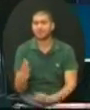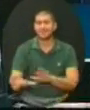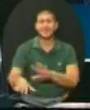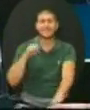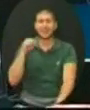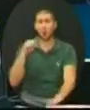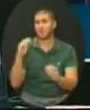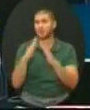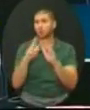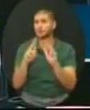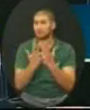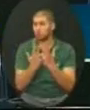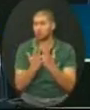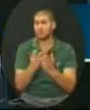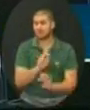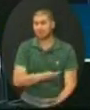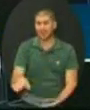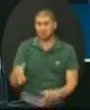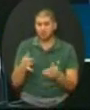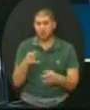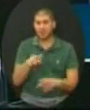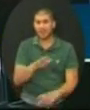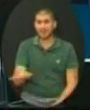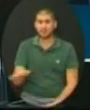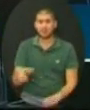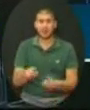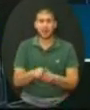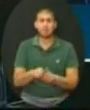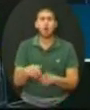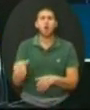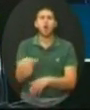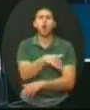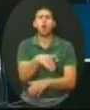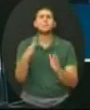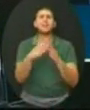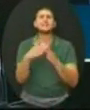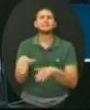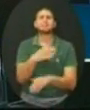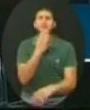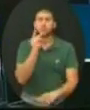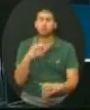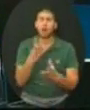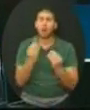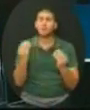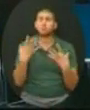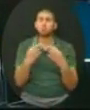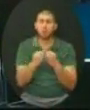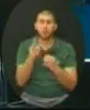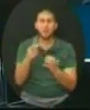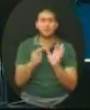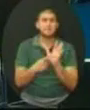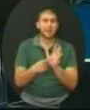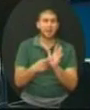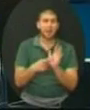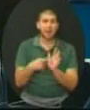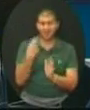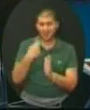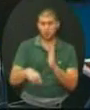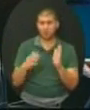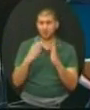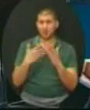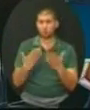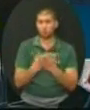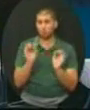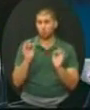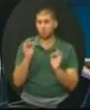נגזלו מהדיור הציבורי, מאותם ילדים שהיום הם ילדים הומלסים במדינת ישראל. יש כל כך הרבה משפחות שמאחר שלא קנו דירות